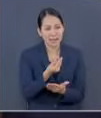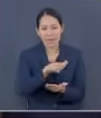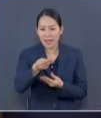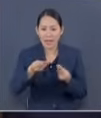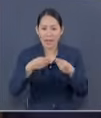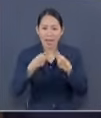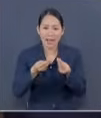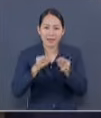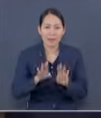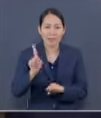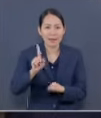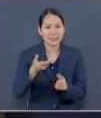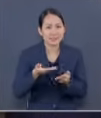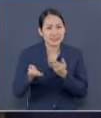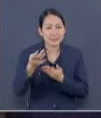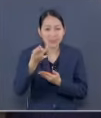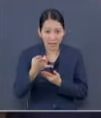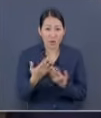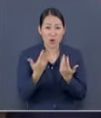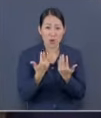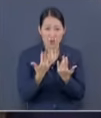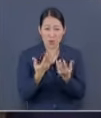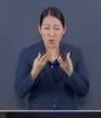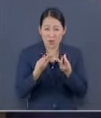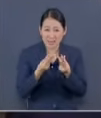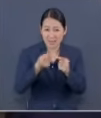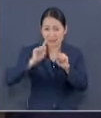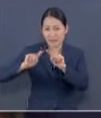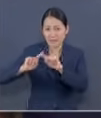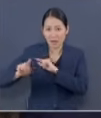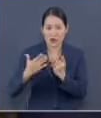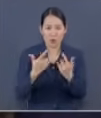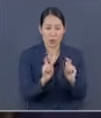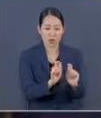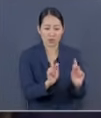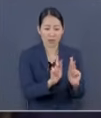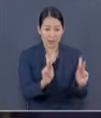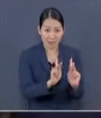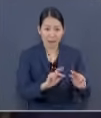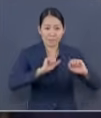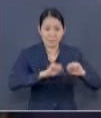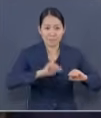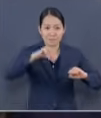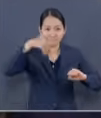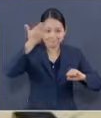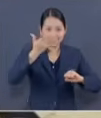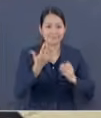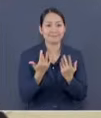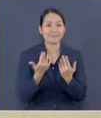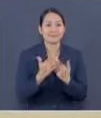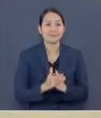การประชุมคณะอนุกรรมการก่อนและคณะกรรมการก่อนแล้วจะแถลงให้ทราบโดยรวมนะครับ ส่วนคุณจุลพันธ์อมรวิวัฒน์ท่านรัฐมนตรีช่วย